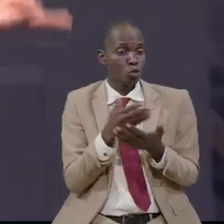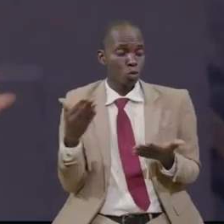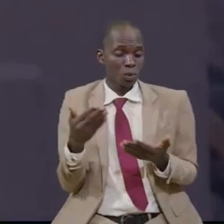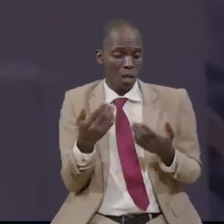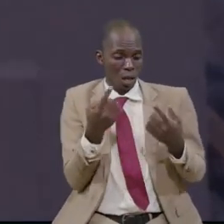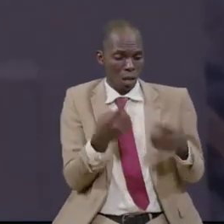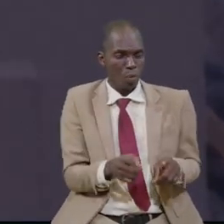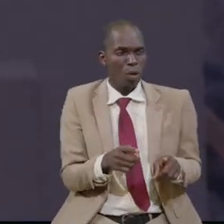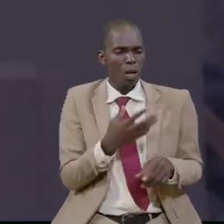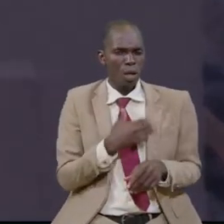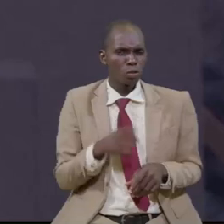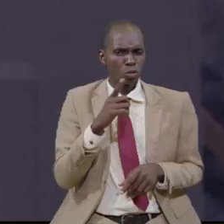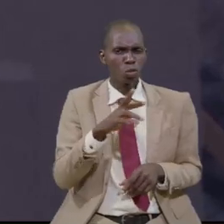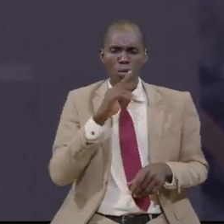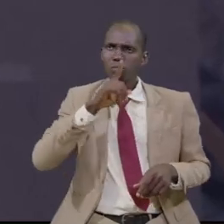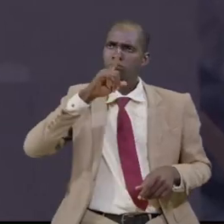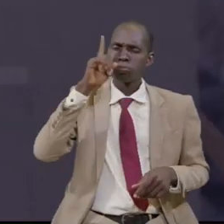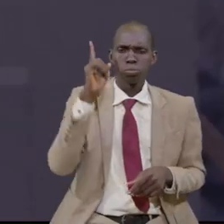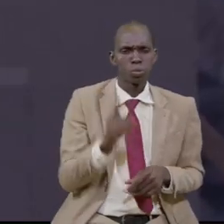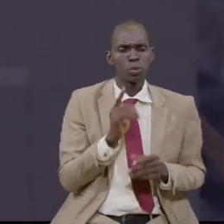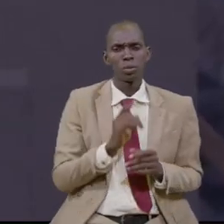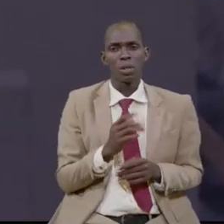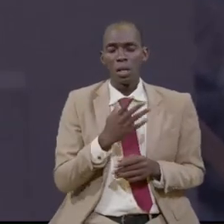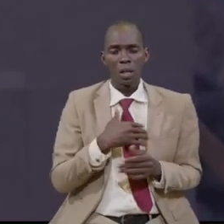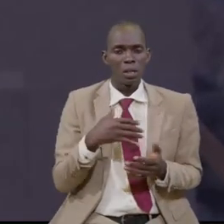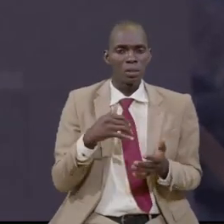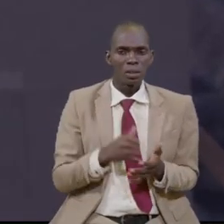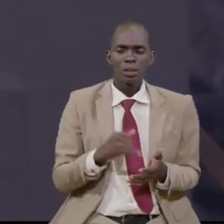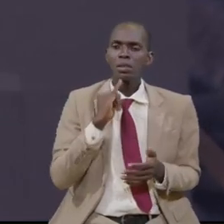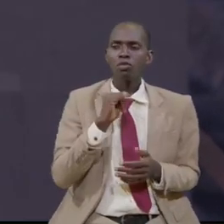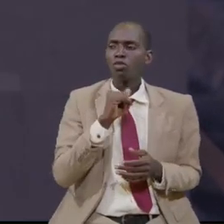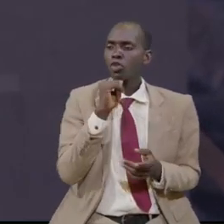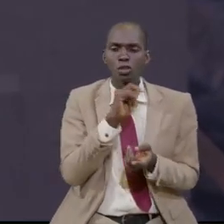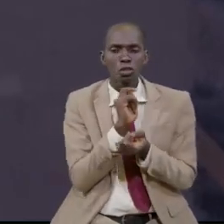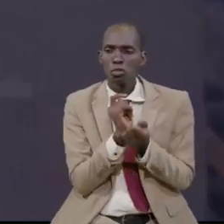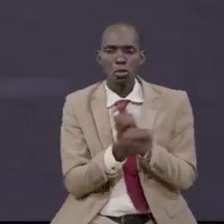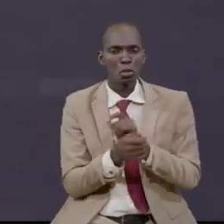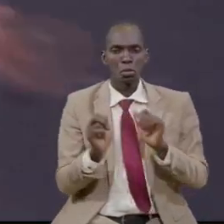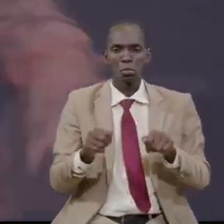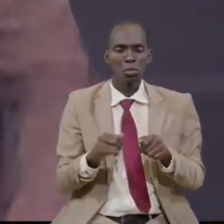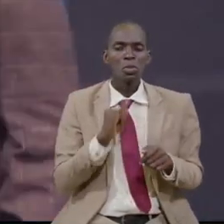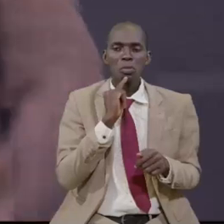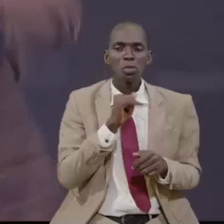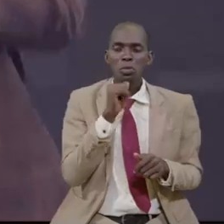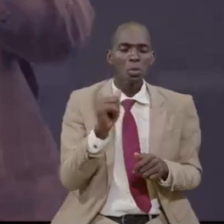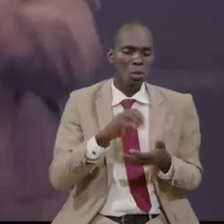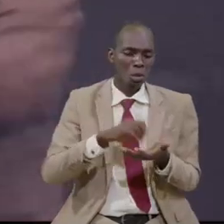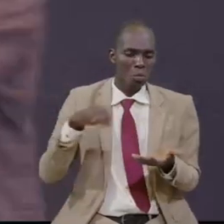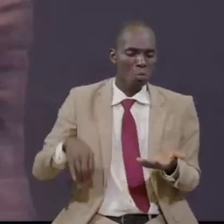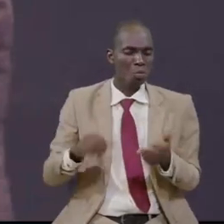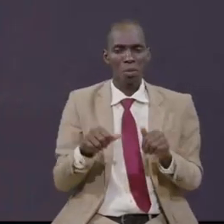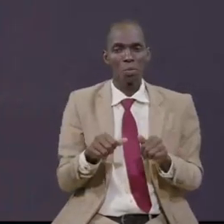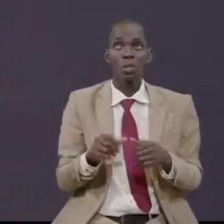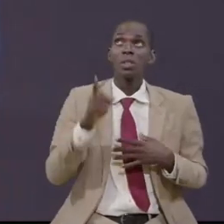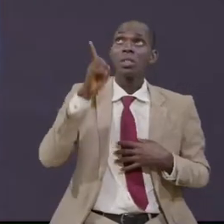puis c'est certain, et c'est irrévocable, c'est irréversible, c'est